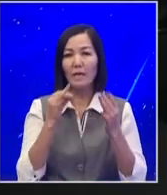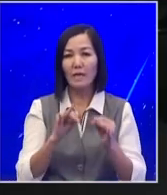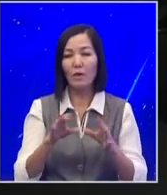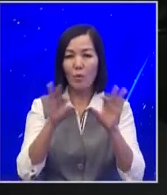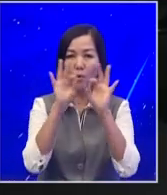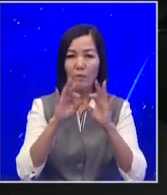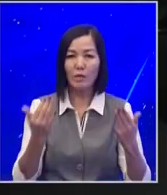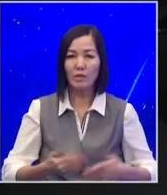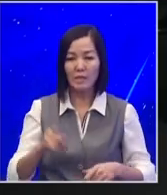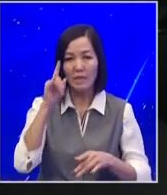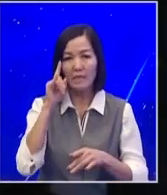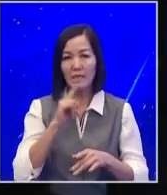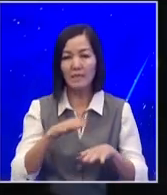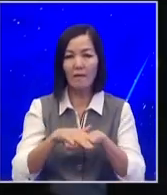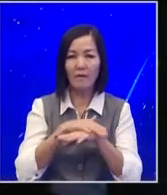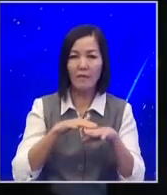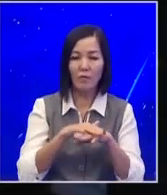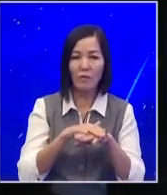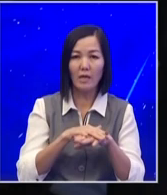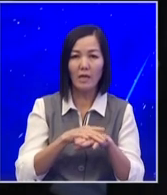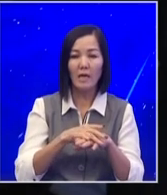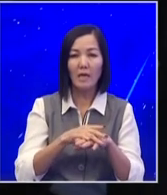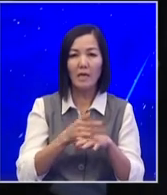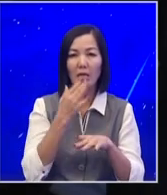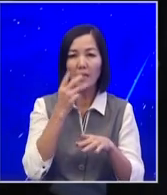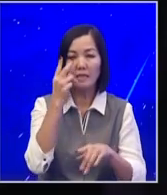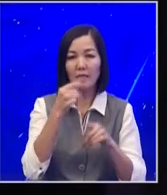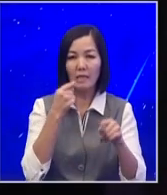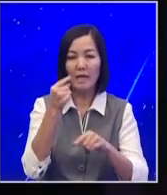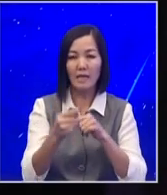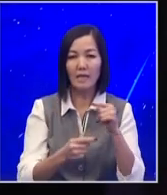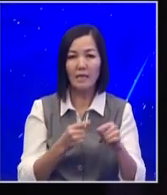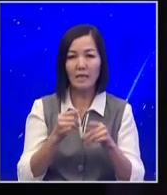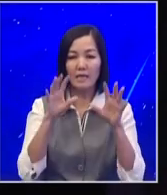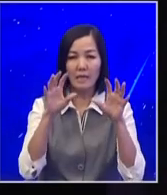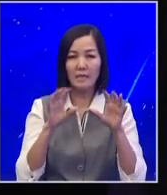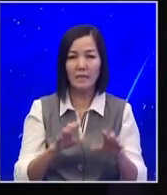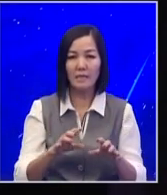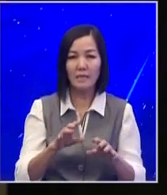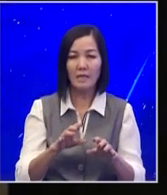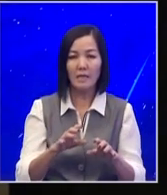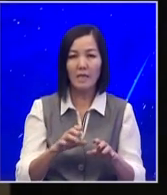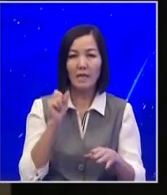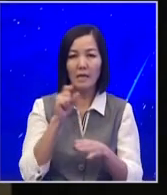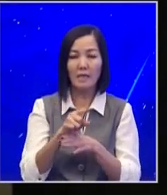образ жизни казахов того времени, их почитание национальных традиций и беспрекословное исполнение наказов старших.